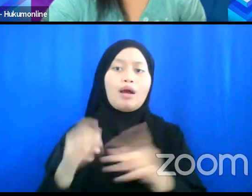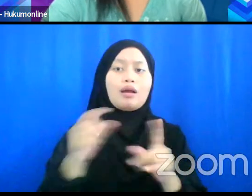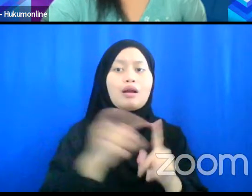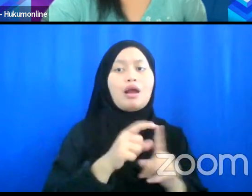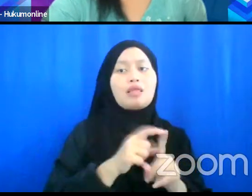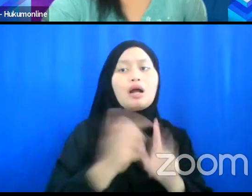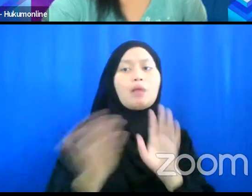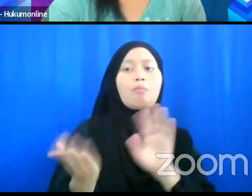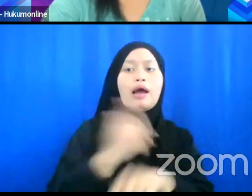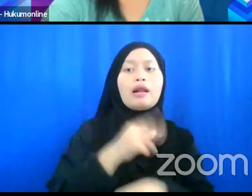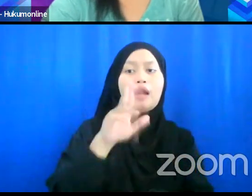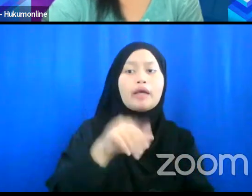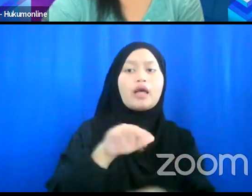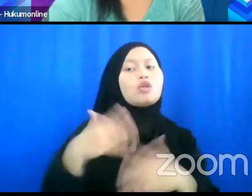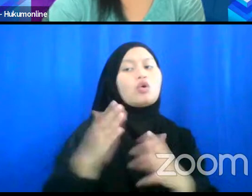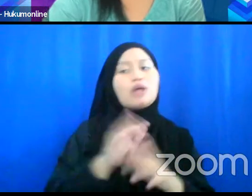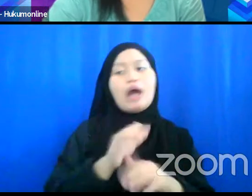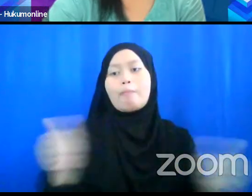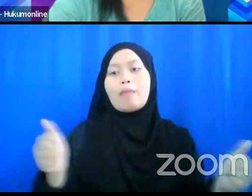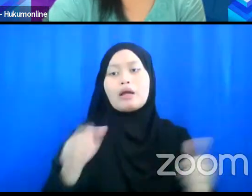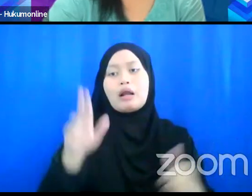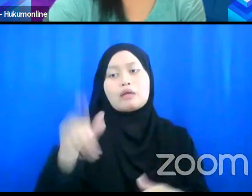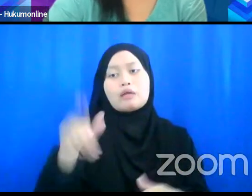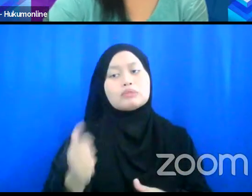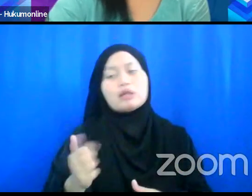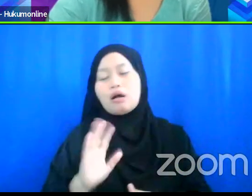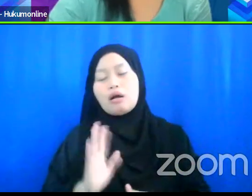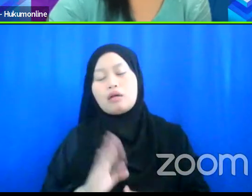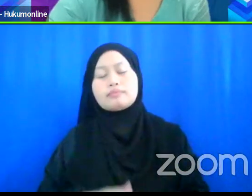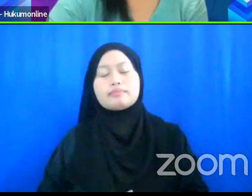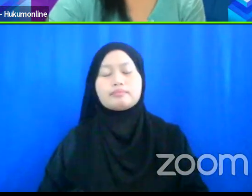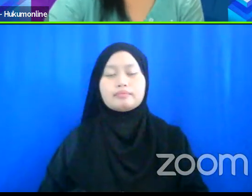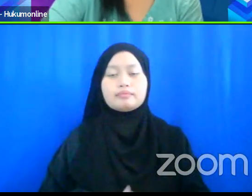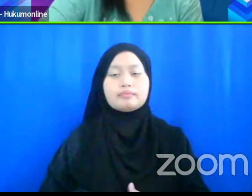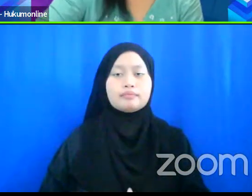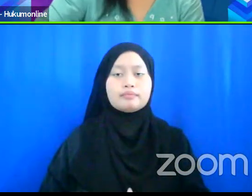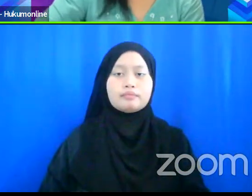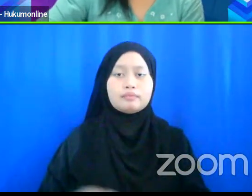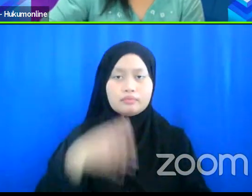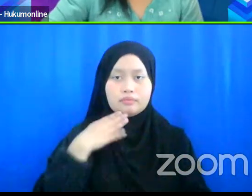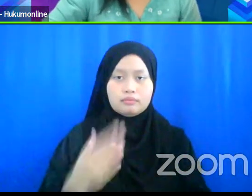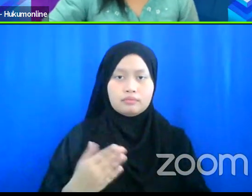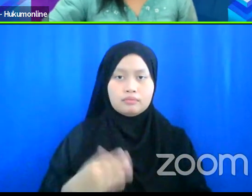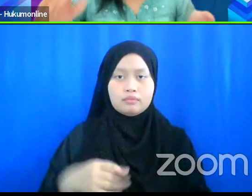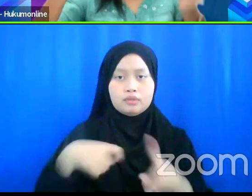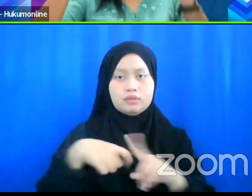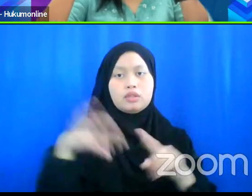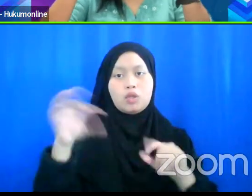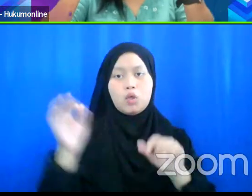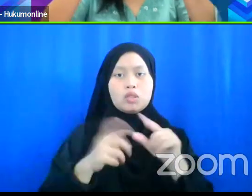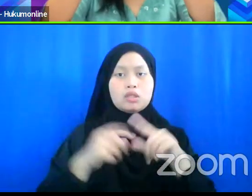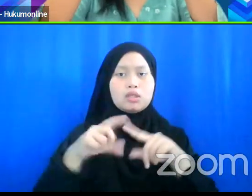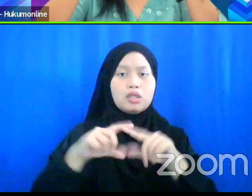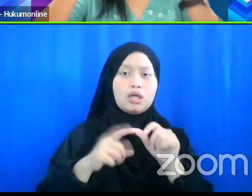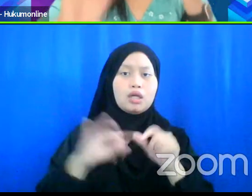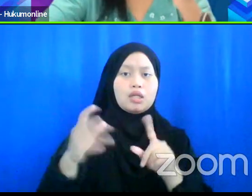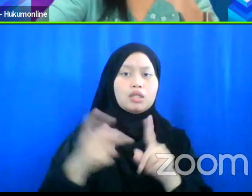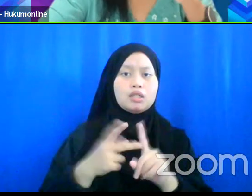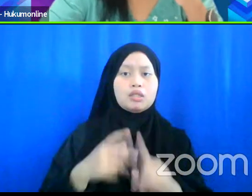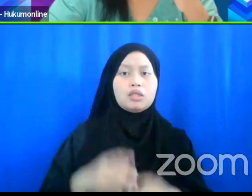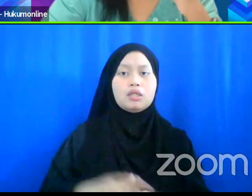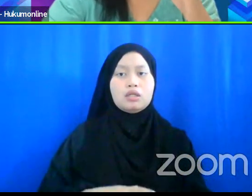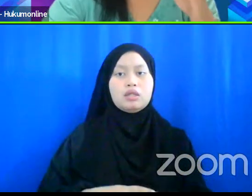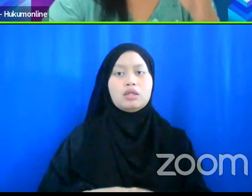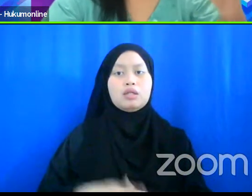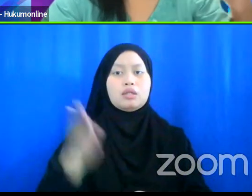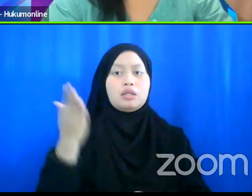bisa dikembalikan ke diamankan kembali gitu para Hei Terima kasih Mas Kosasih tadi Ia memang namanya kita